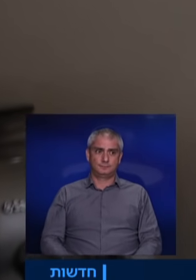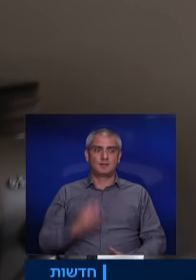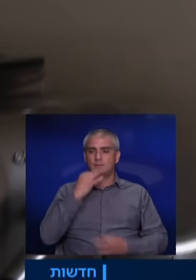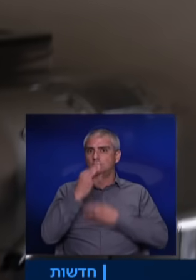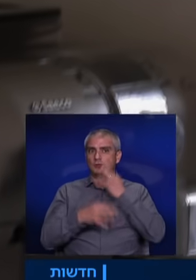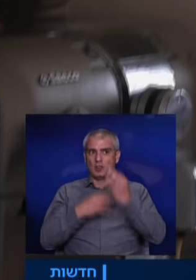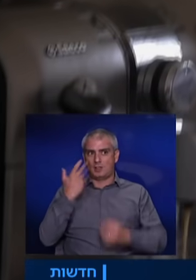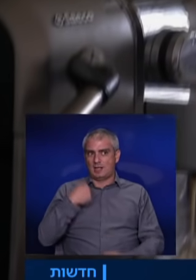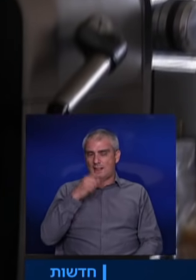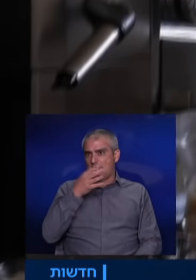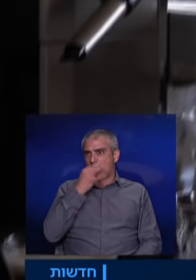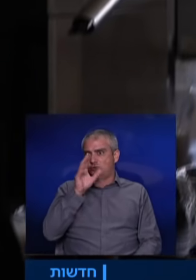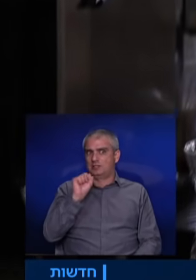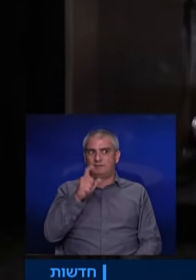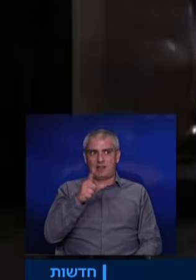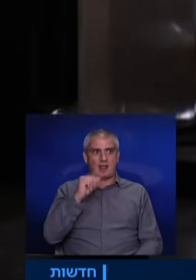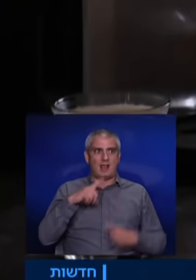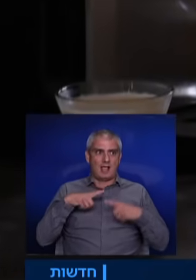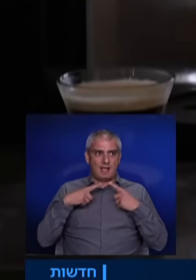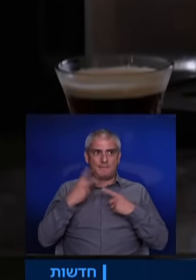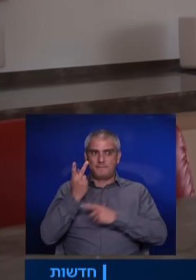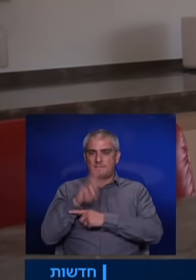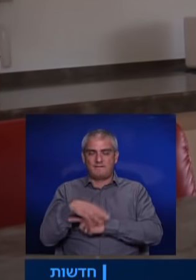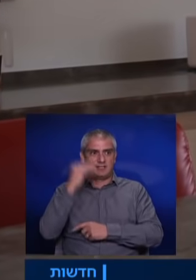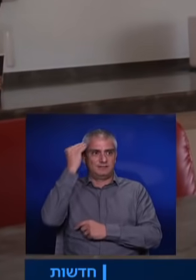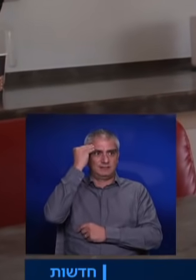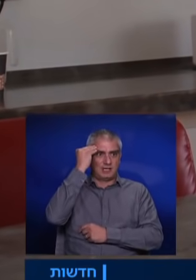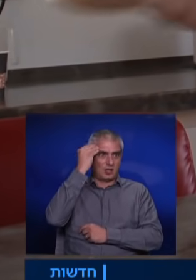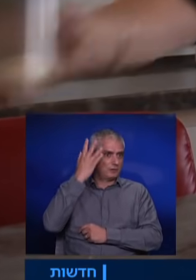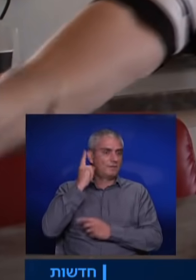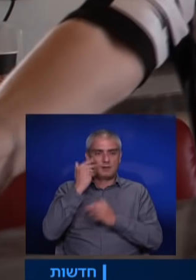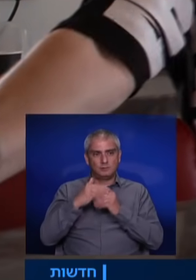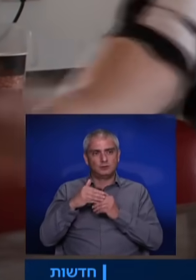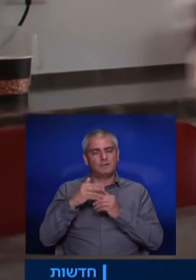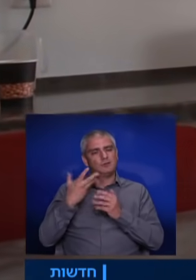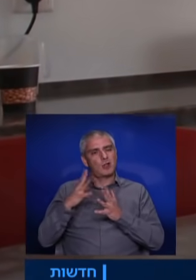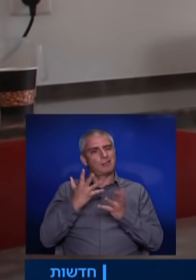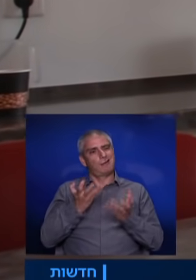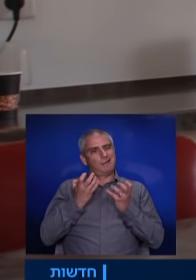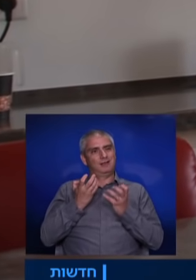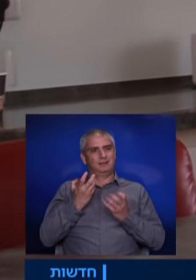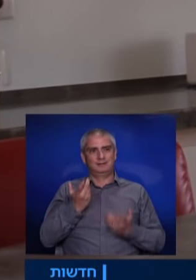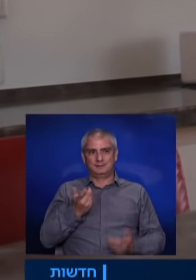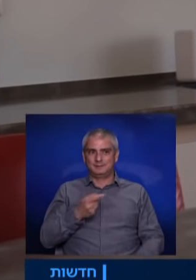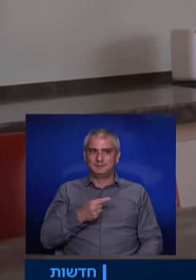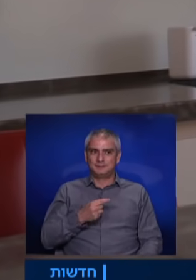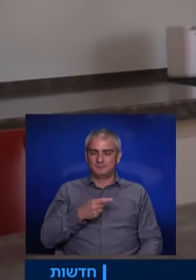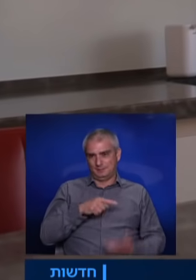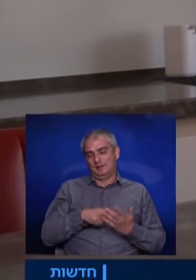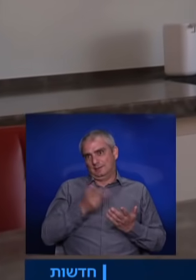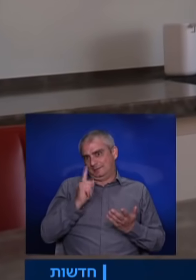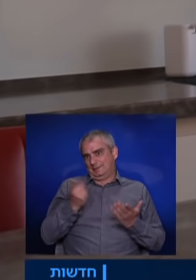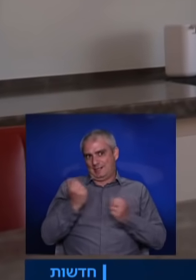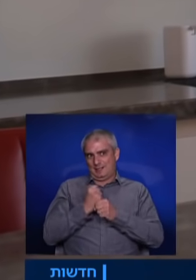שאלות היו לי לסבטלנה על חיים ומוות, על הזיכרון, אבל בסוף הלכתי קצת לצהוב, כי זה